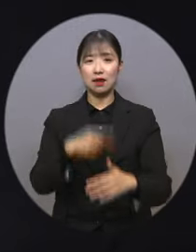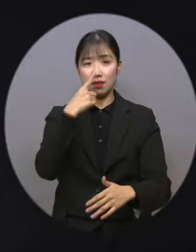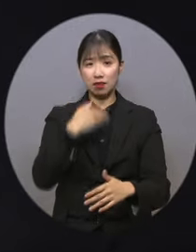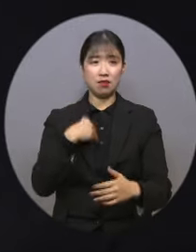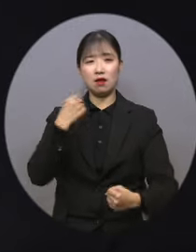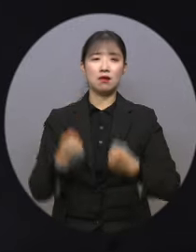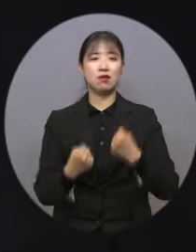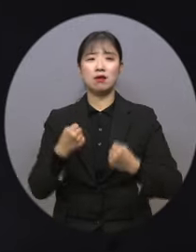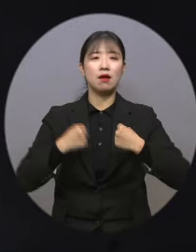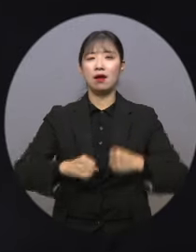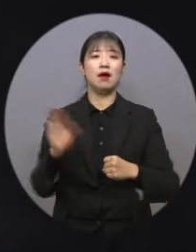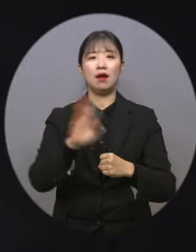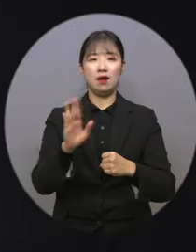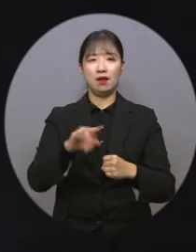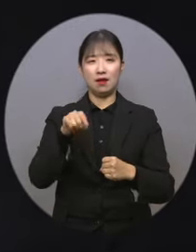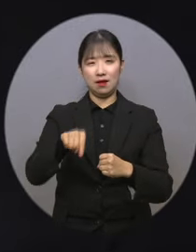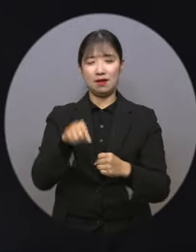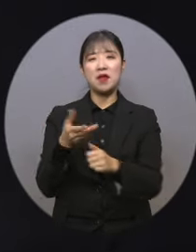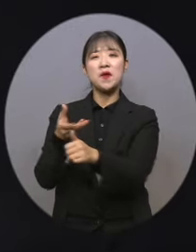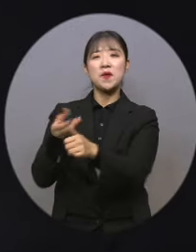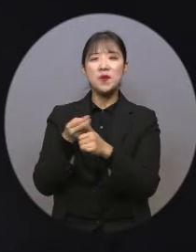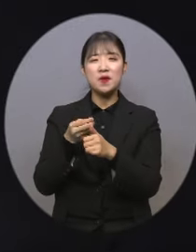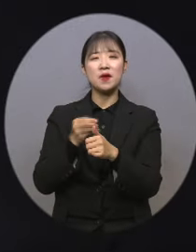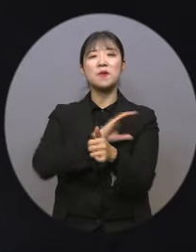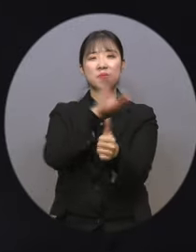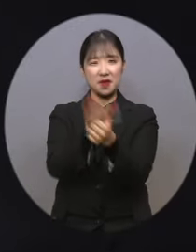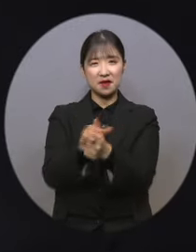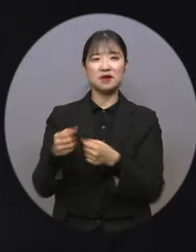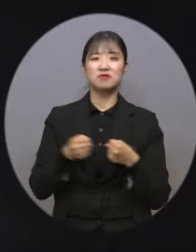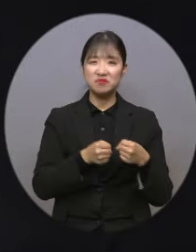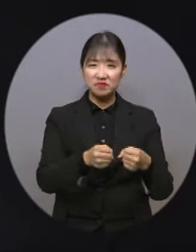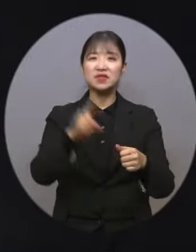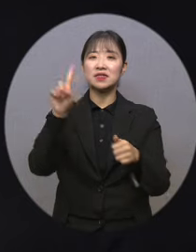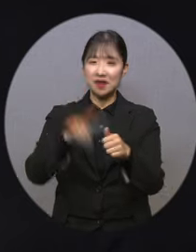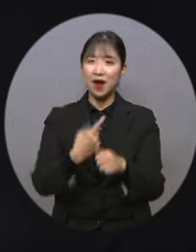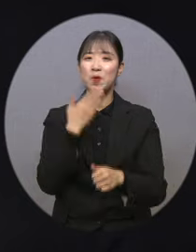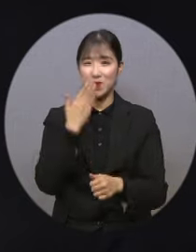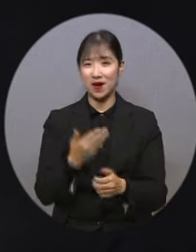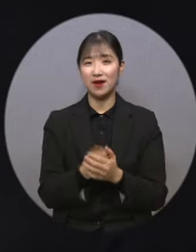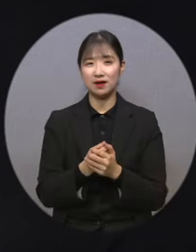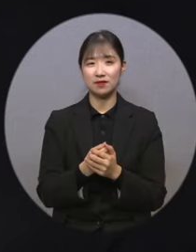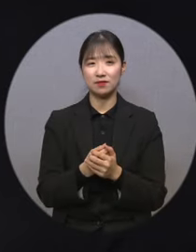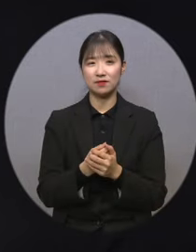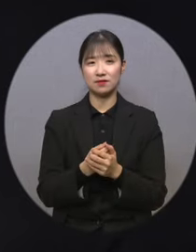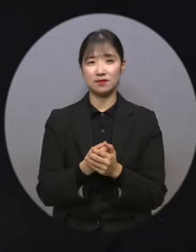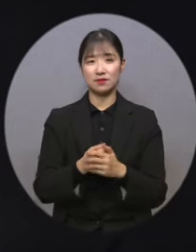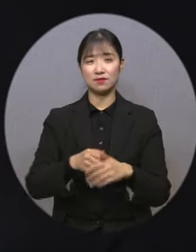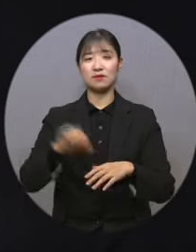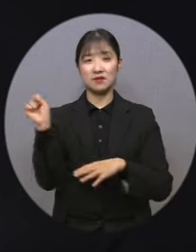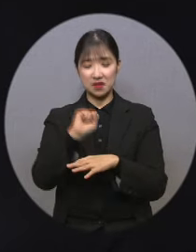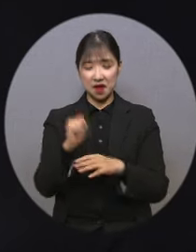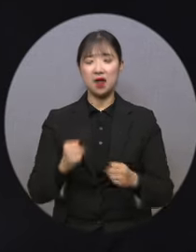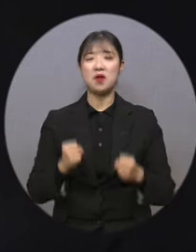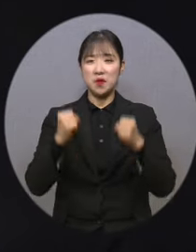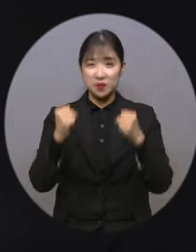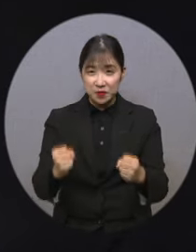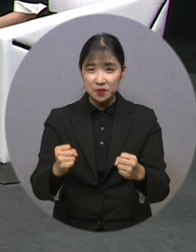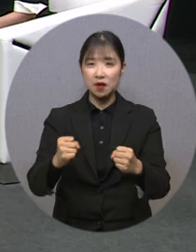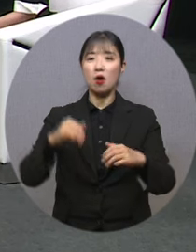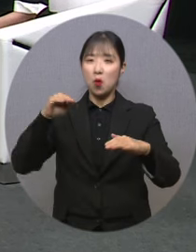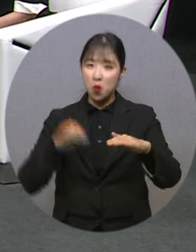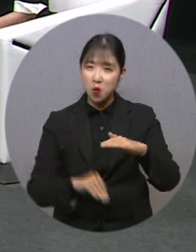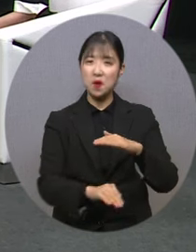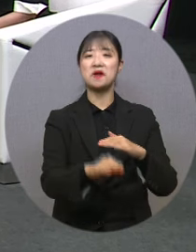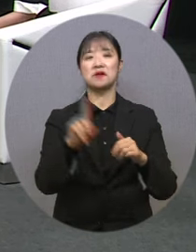못합니다 입구에서 발레가 돼 줘요 모든 좋지 않은 자동 입니다 참 안타깝다 하면 같아 라고 자기가